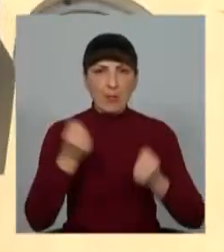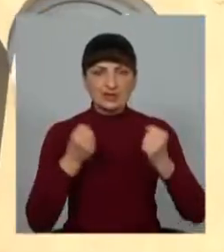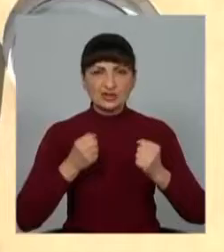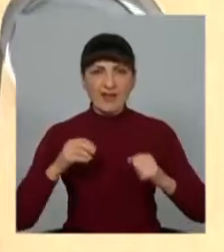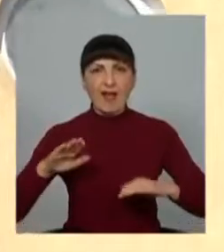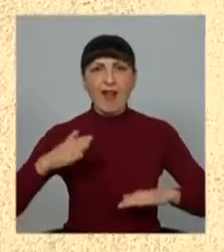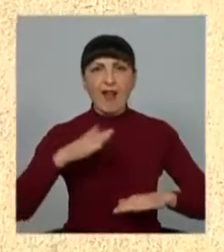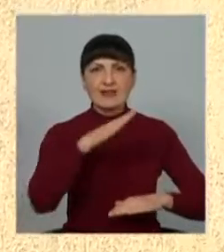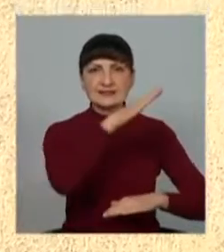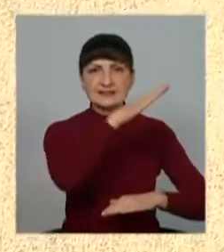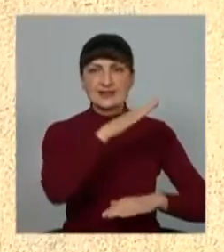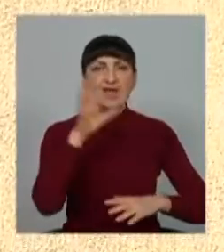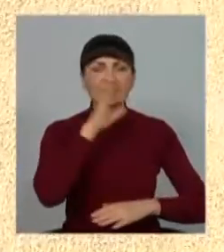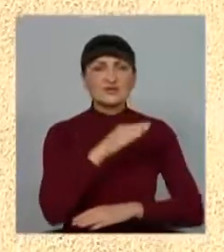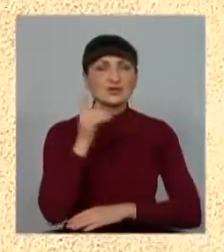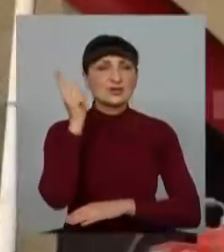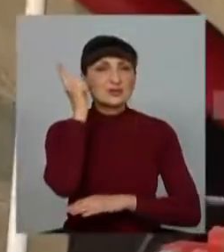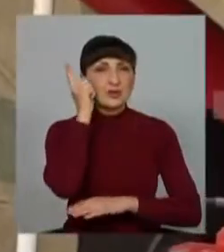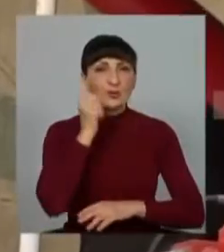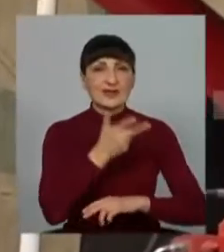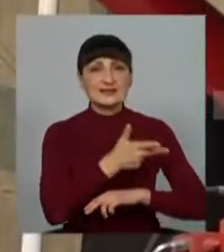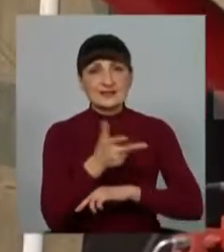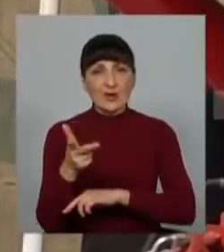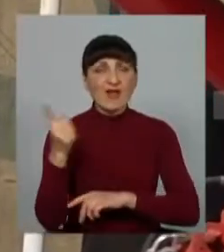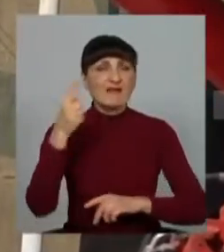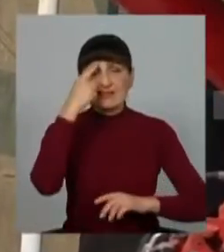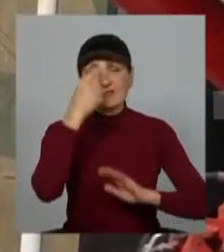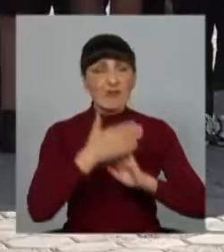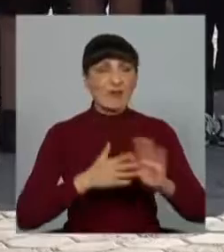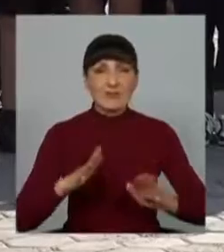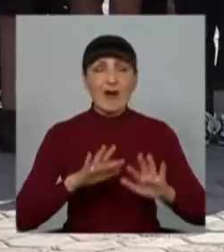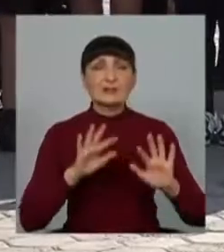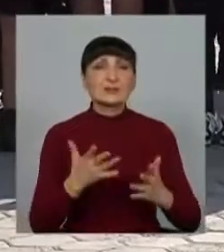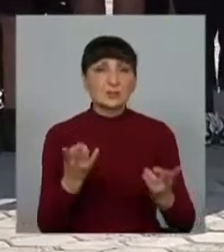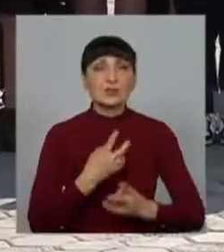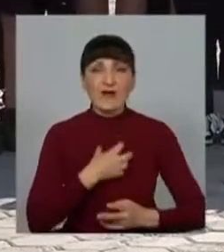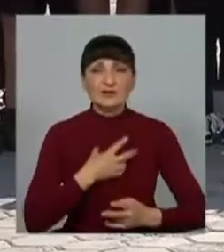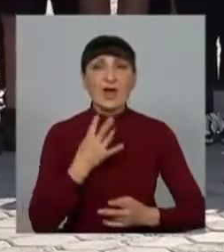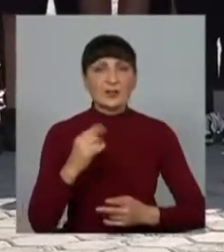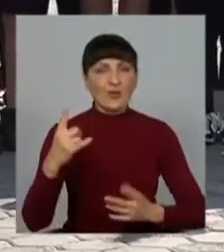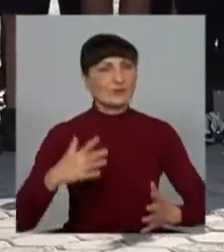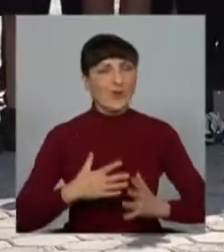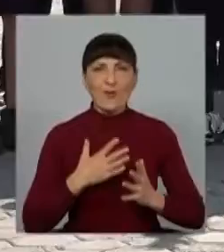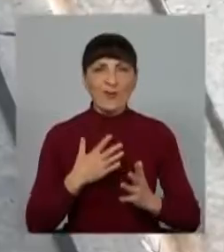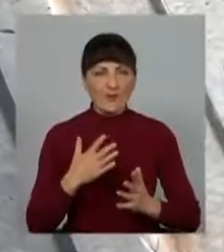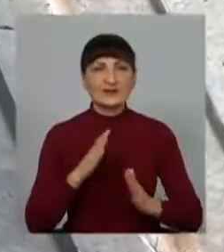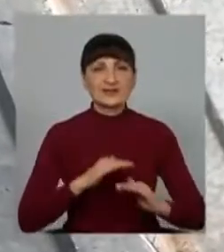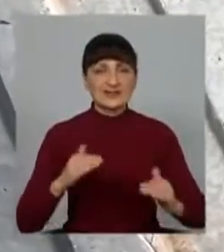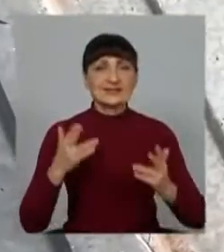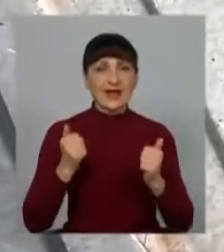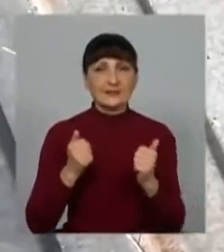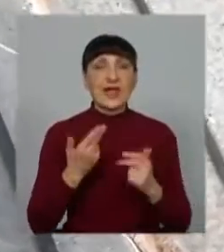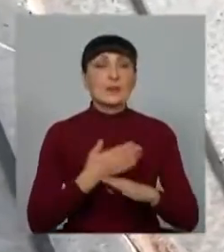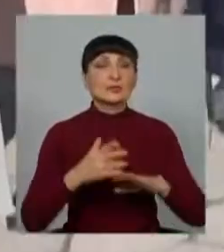Все действия снимают на телефоны довольные школьники. Они не до конца понимают сути происходящего, но крайне впечатлены представлением. Затем спасатели